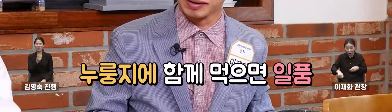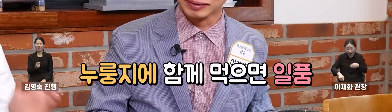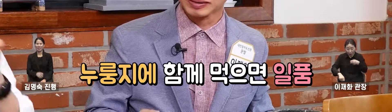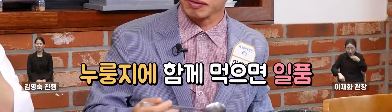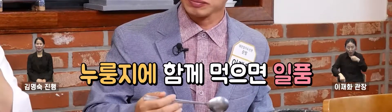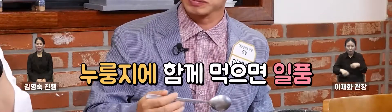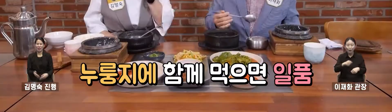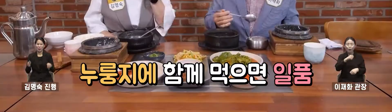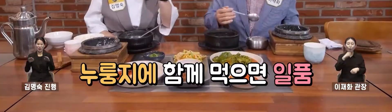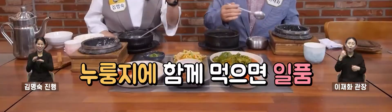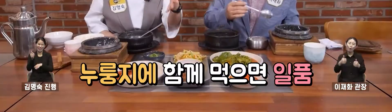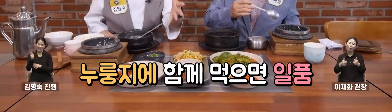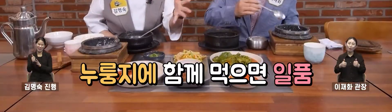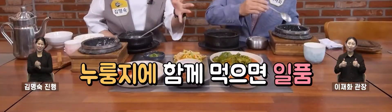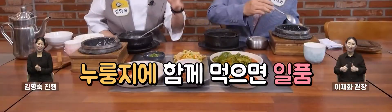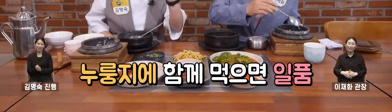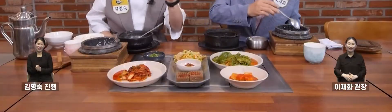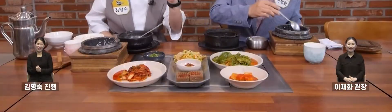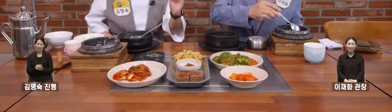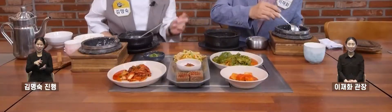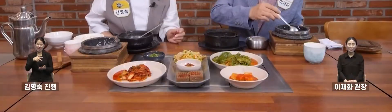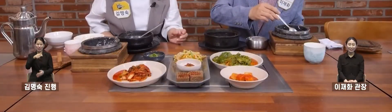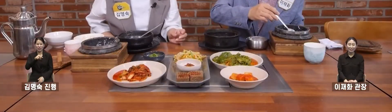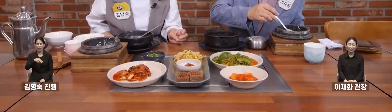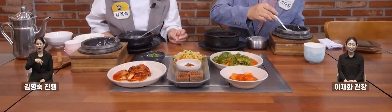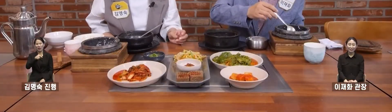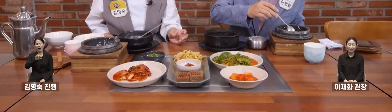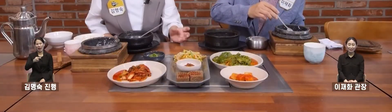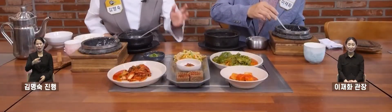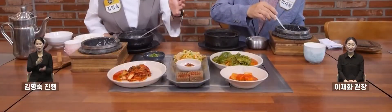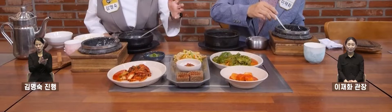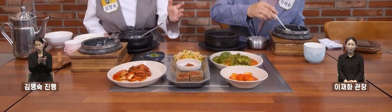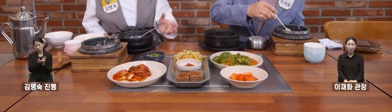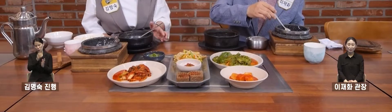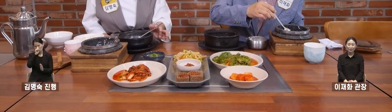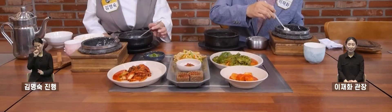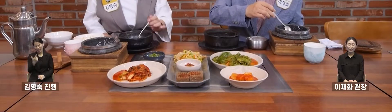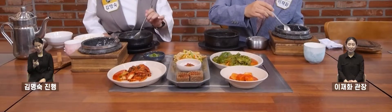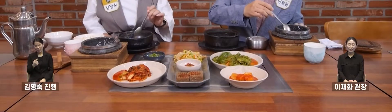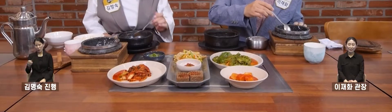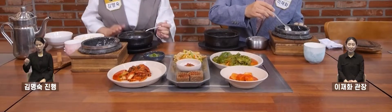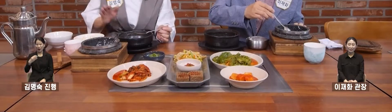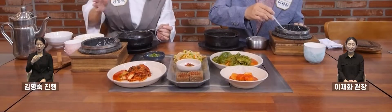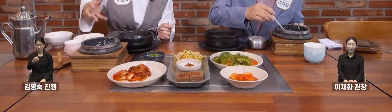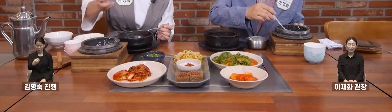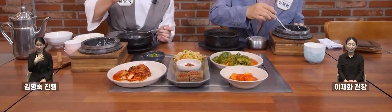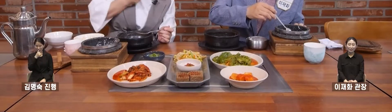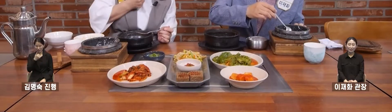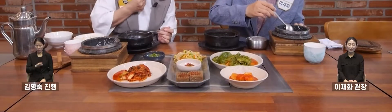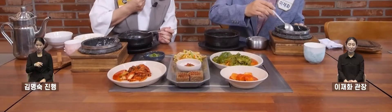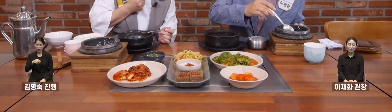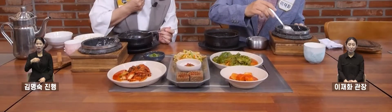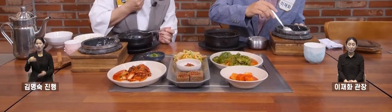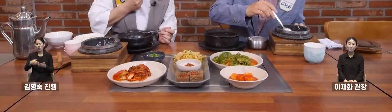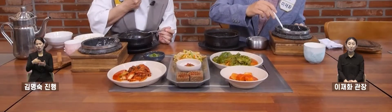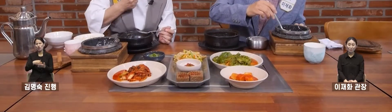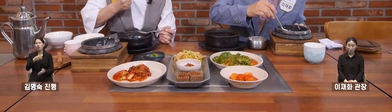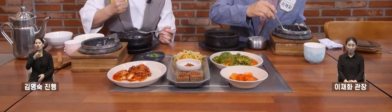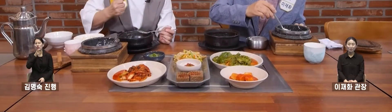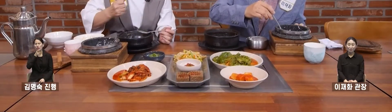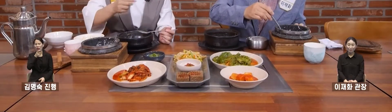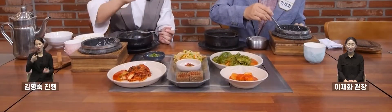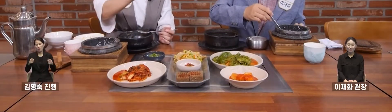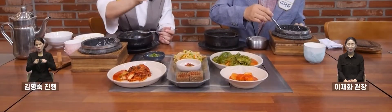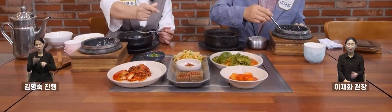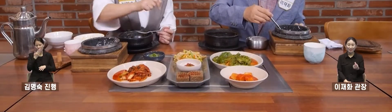일품이네요. 원래 또 관장님이 또 어리굴 저 이렇게 젓갈 종류를 별로 안 좋아하신다고 하셨는데 이게 숭늉이랑 같이 먹으니까